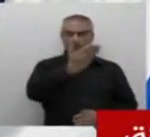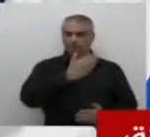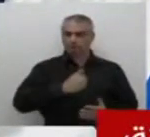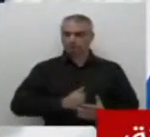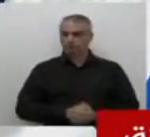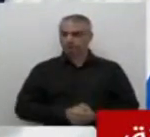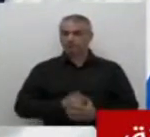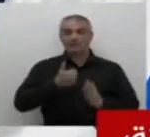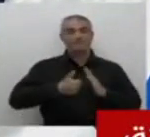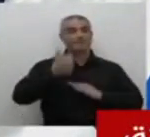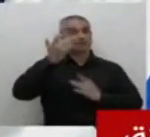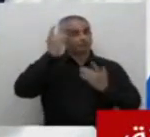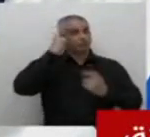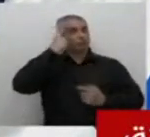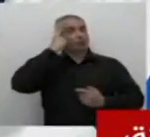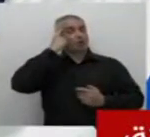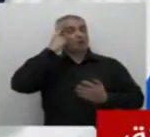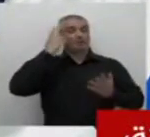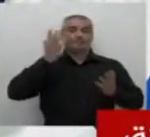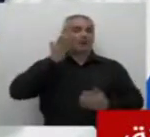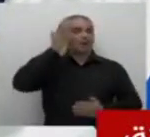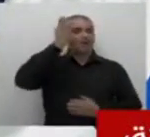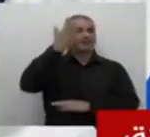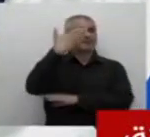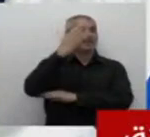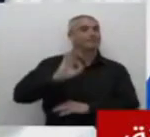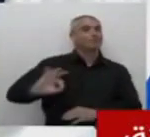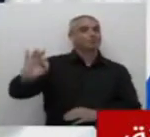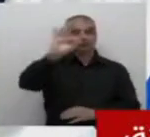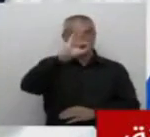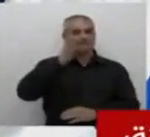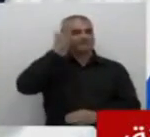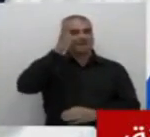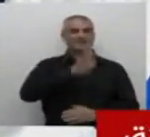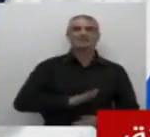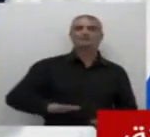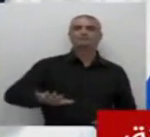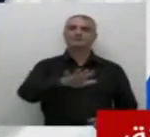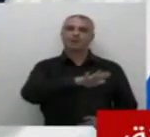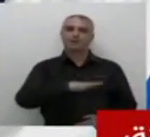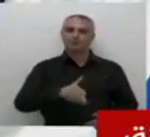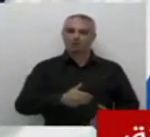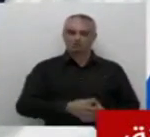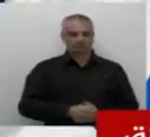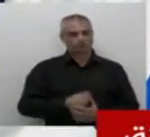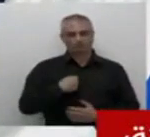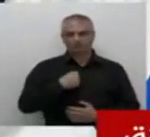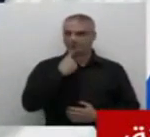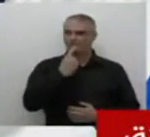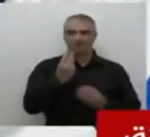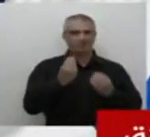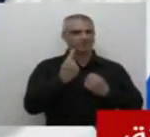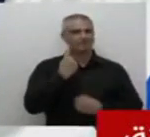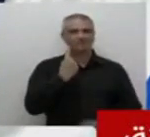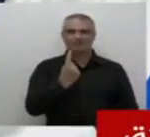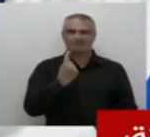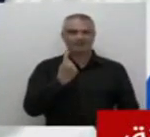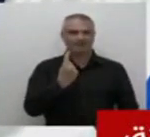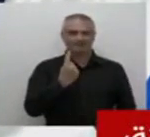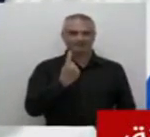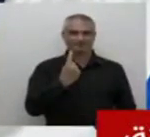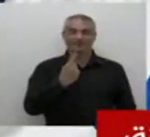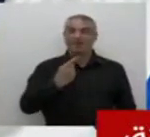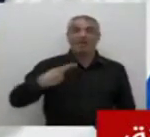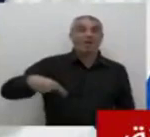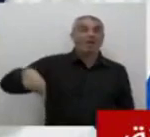التزام الصمت بخصوص رؤساء الدول الغربيه الذين يهمهم مستقبل